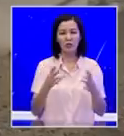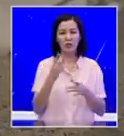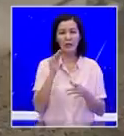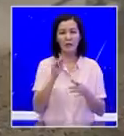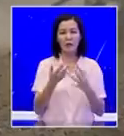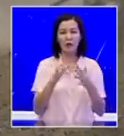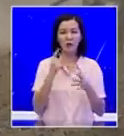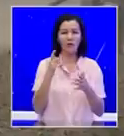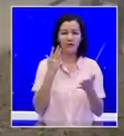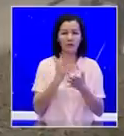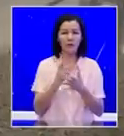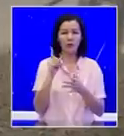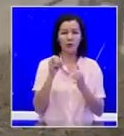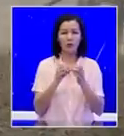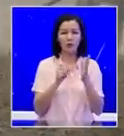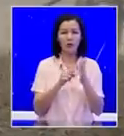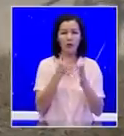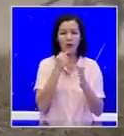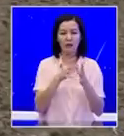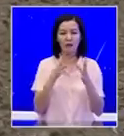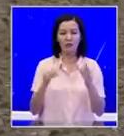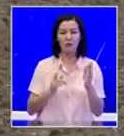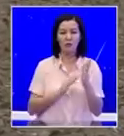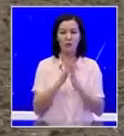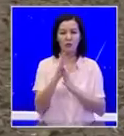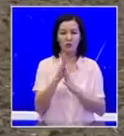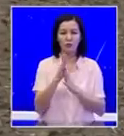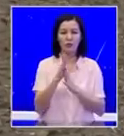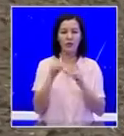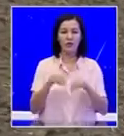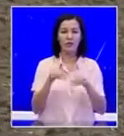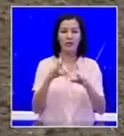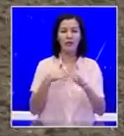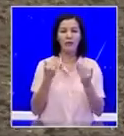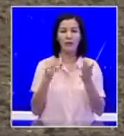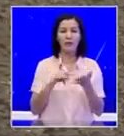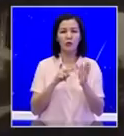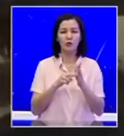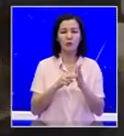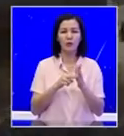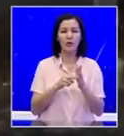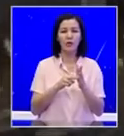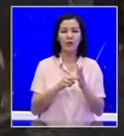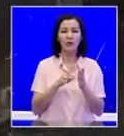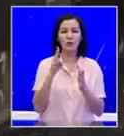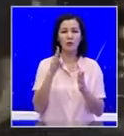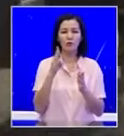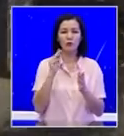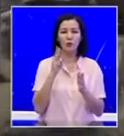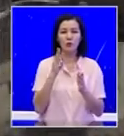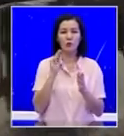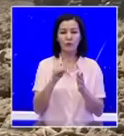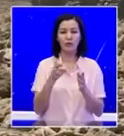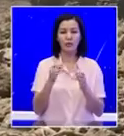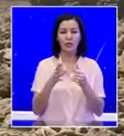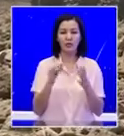шаруашылық құрылым бар. Оның 116-сы қант қызылшасын өсірумен шұғылданады. Биылғы меже тек қызылша бойынша 3000 гектардан аса